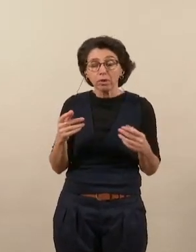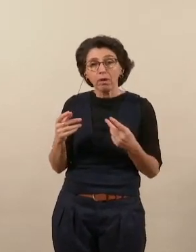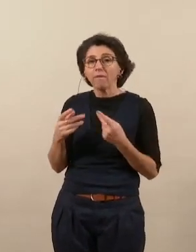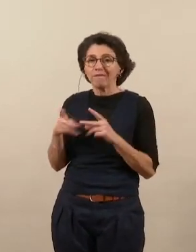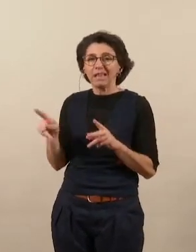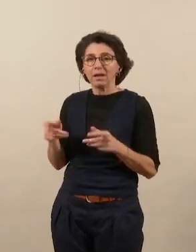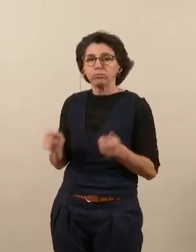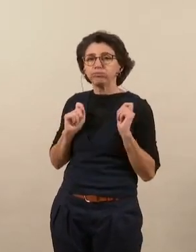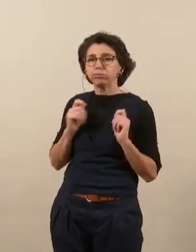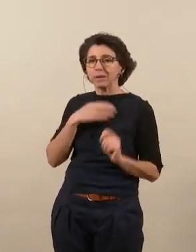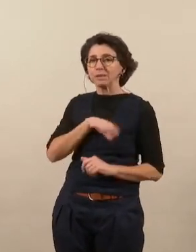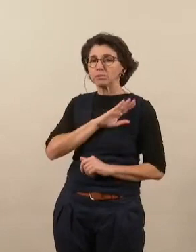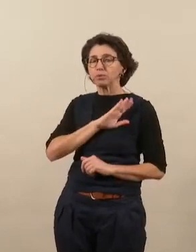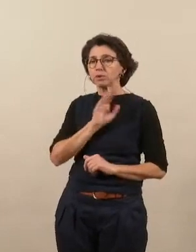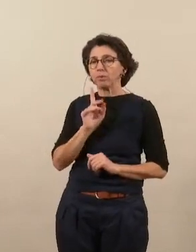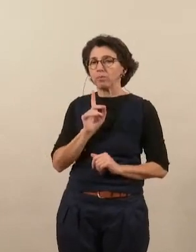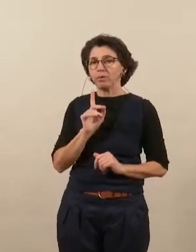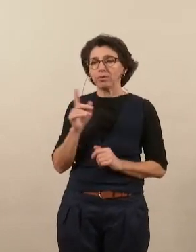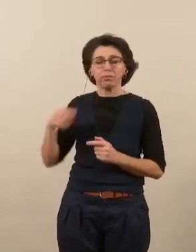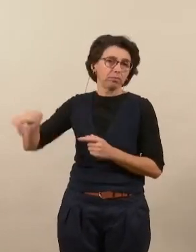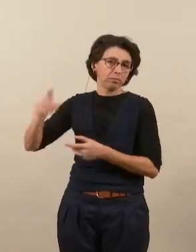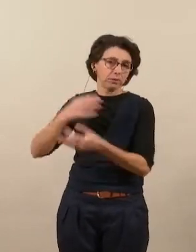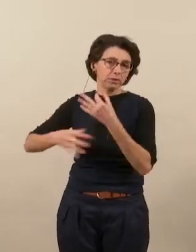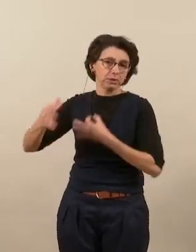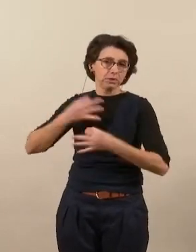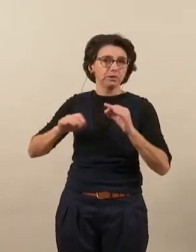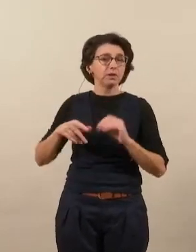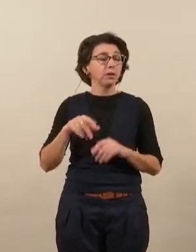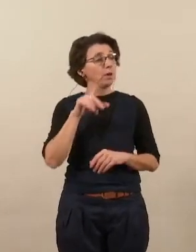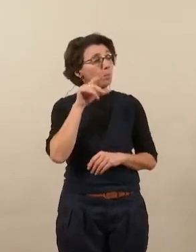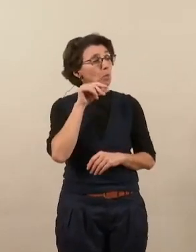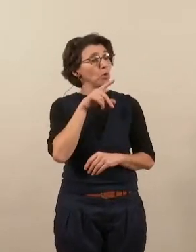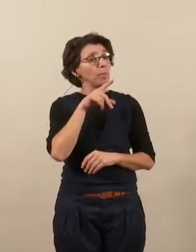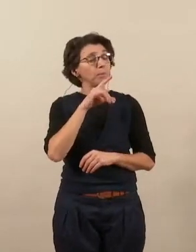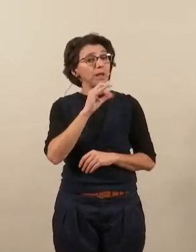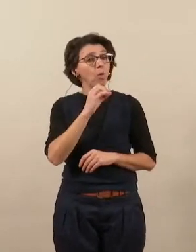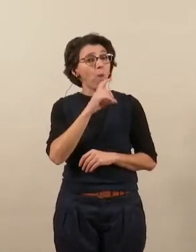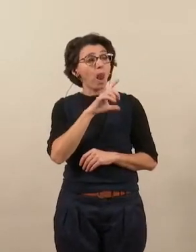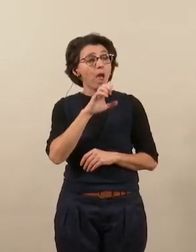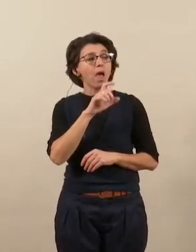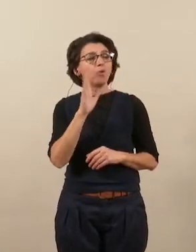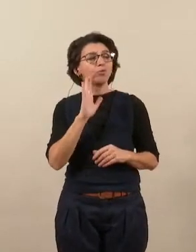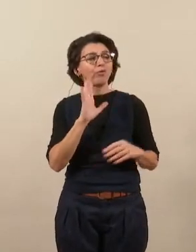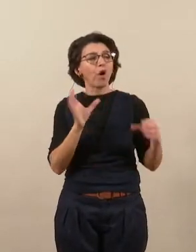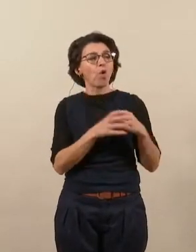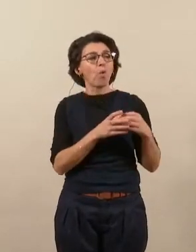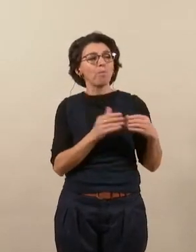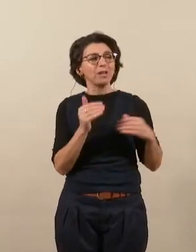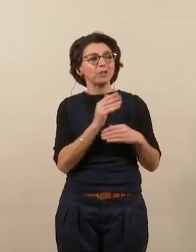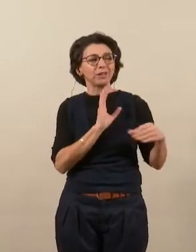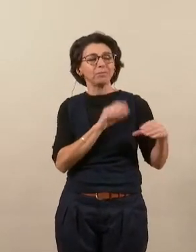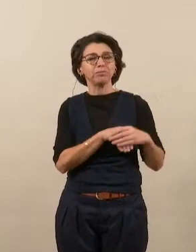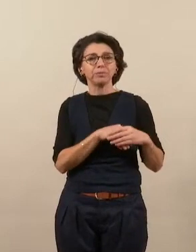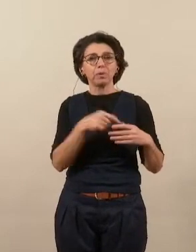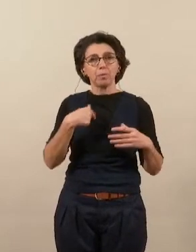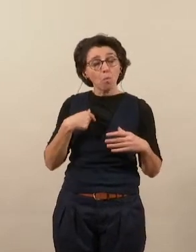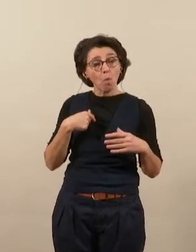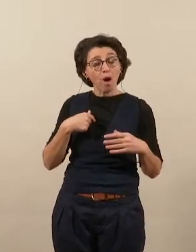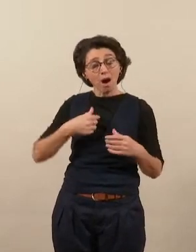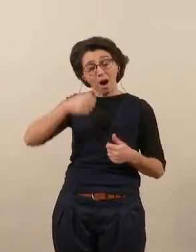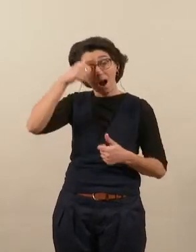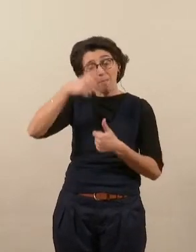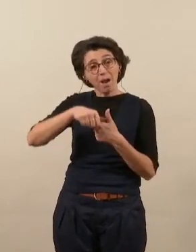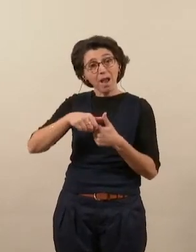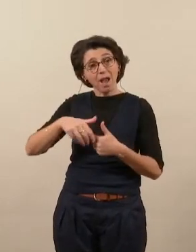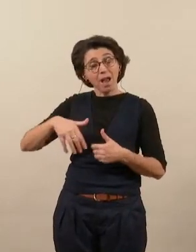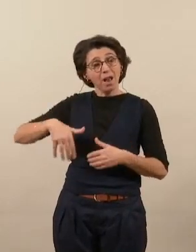rappelée. Je voudrais rappeler en fait à Lionel Picolet, qui à l'époque était dans votre majorité, que en fait, j'étais intervenu au conseil municipal, je